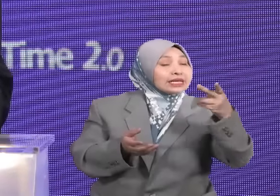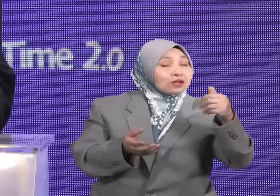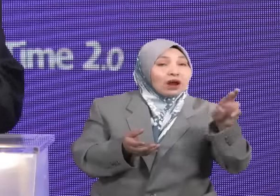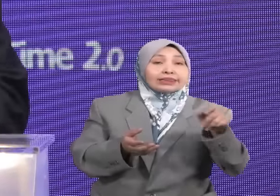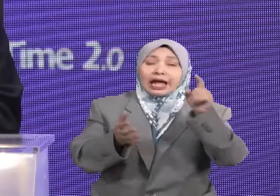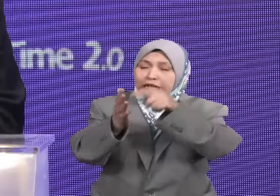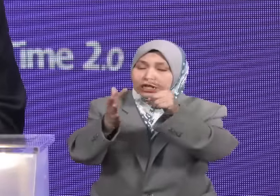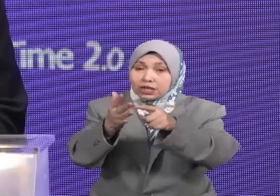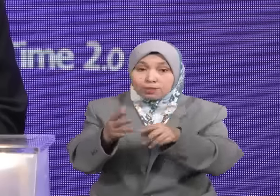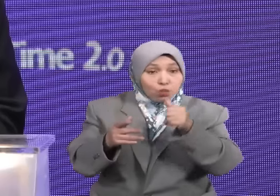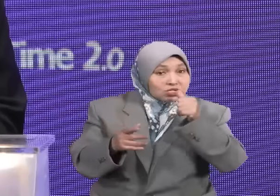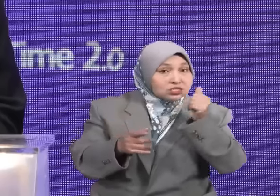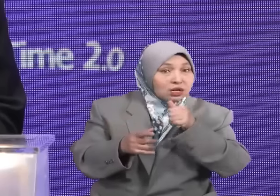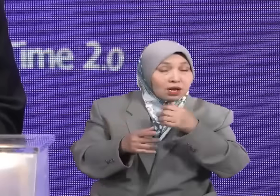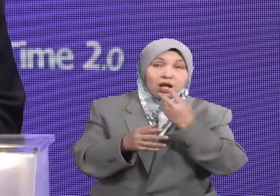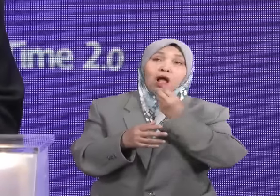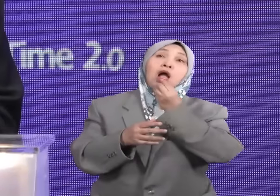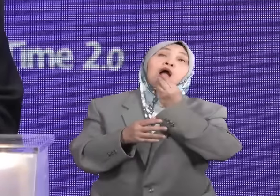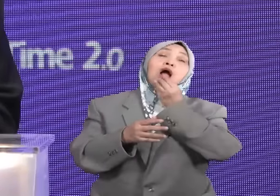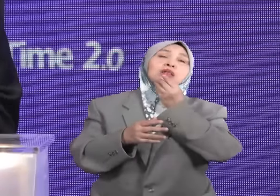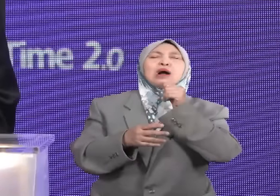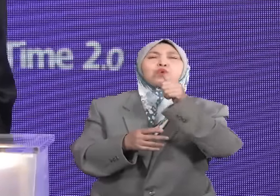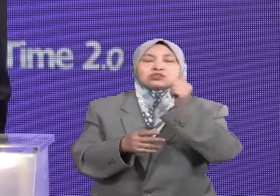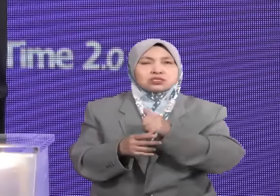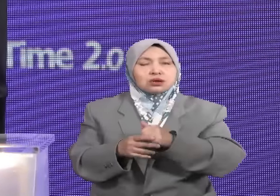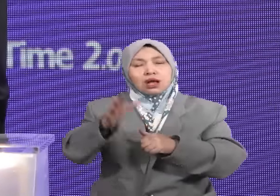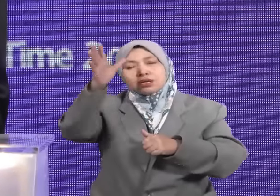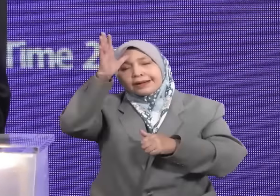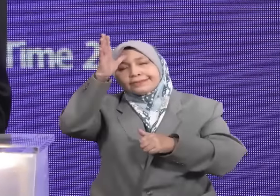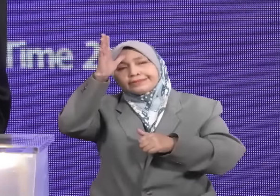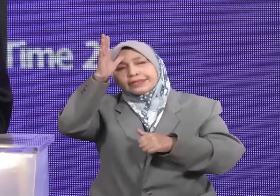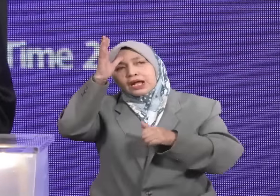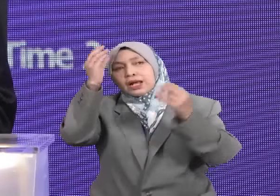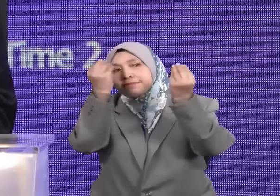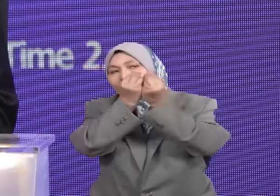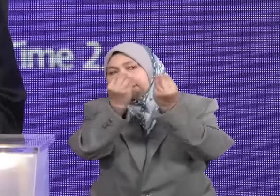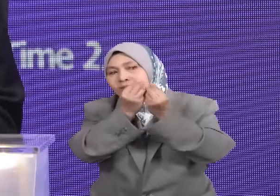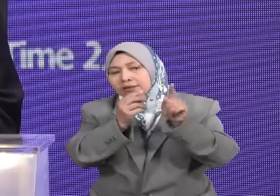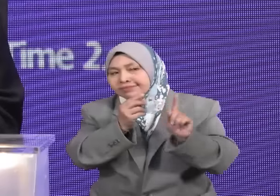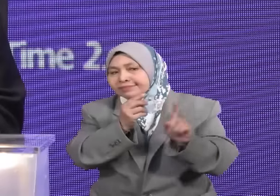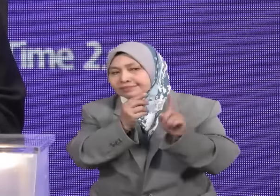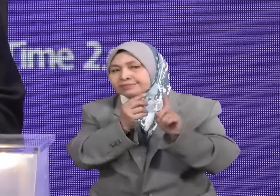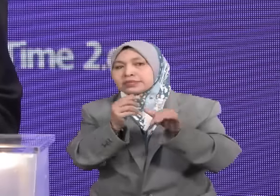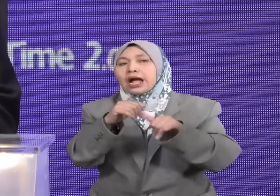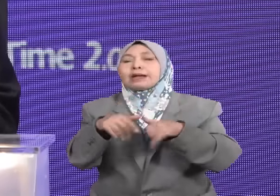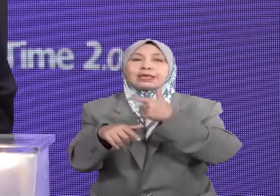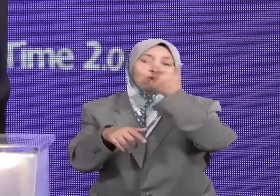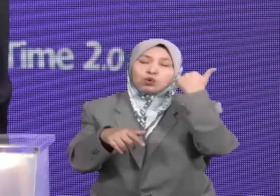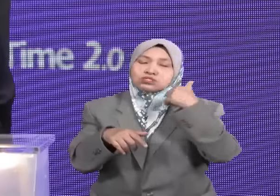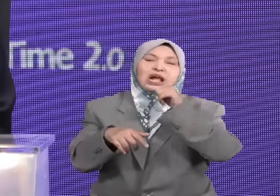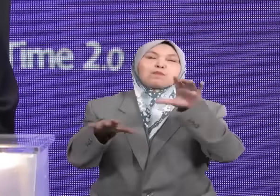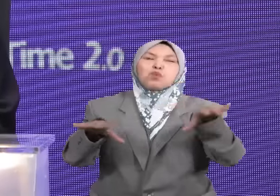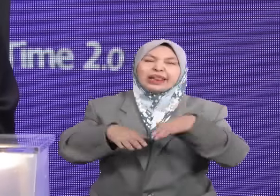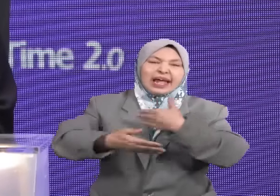ni. Puasa tak? Tak puasa. Ha, ayah pun akan berkira-kira. Kerana apa? Kerana si anak ini tidak